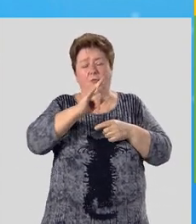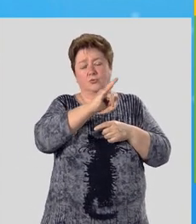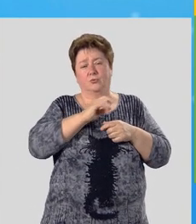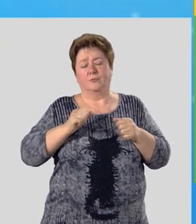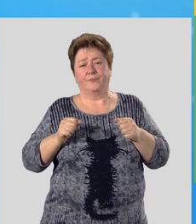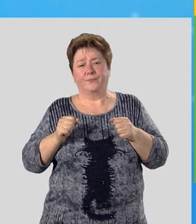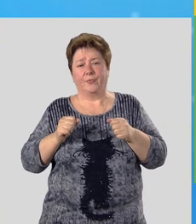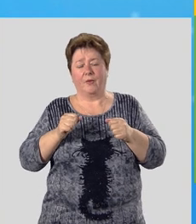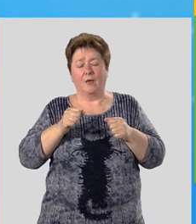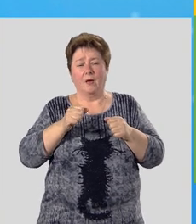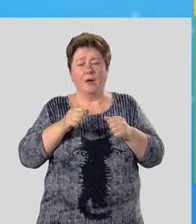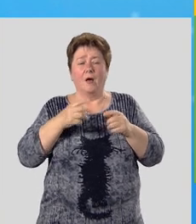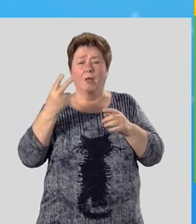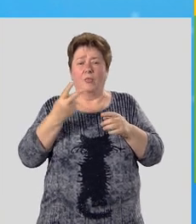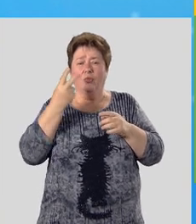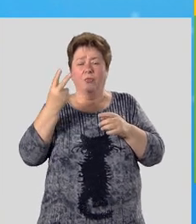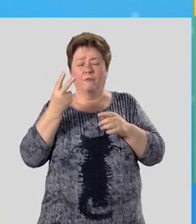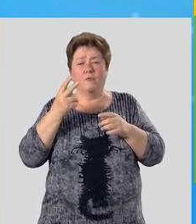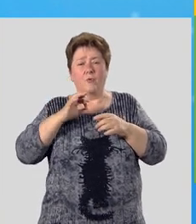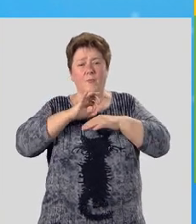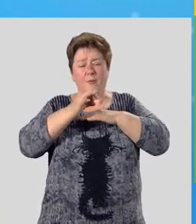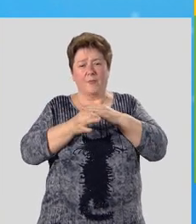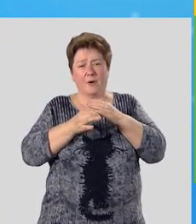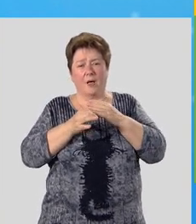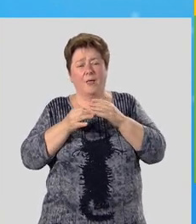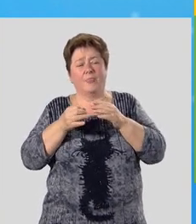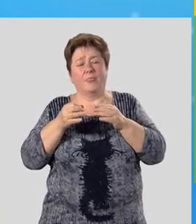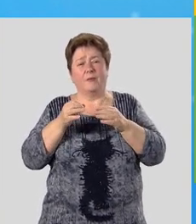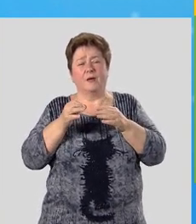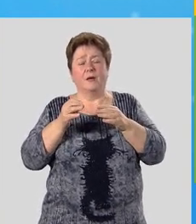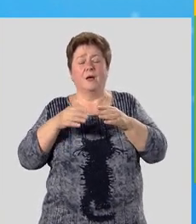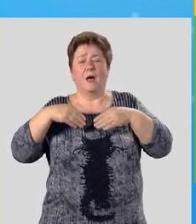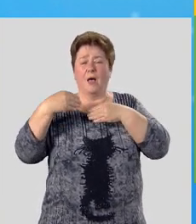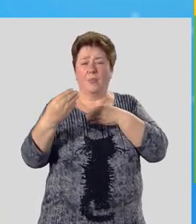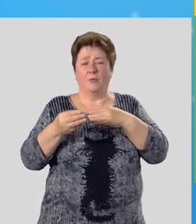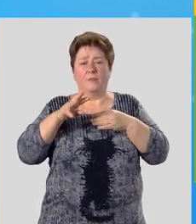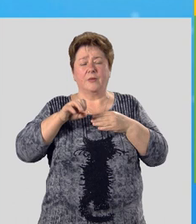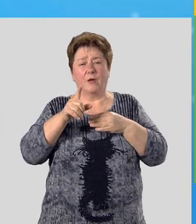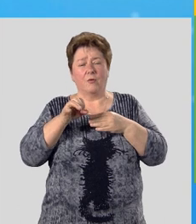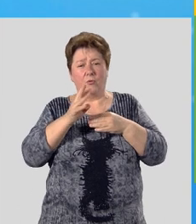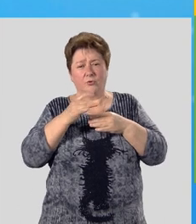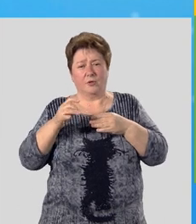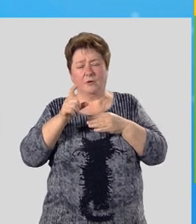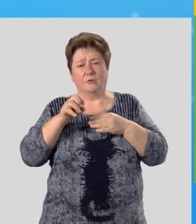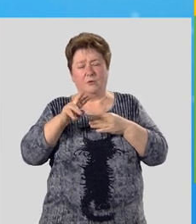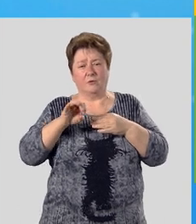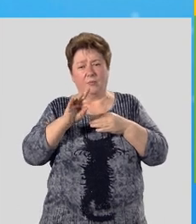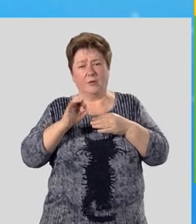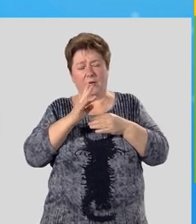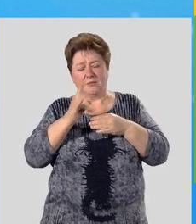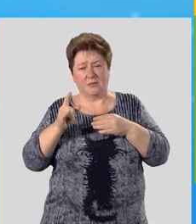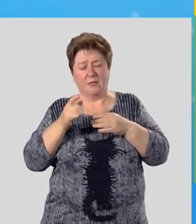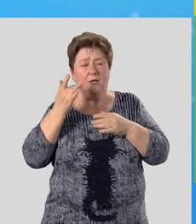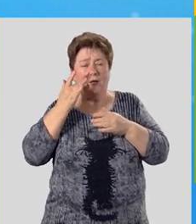лягушку. К двумембранным органоидам клетки, повторим, относятся митохондрии и хлоропласты.